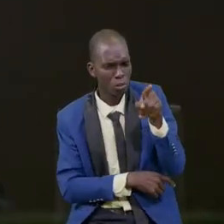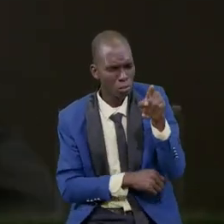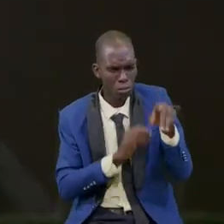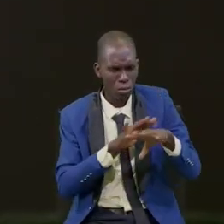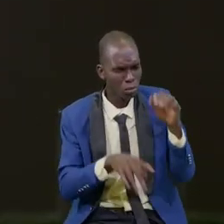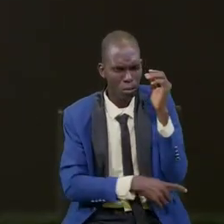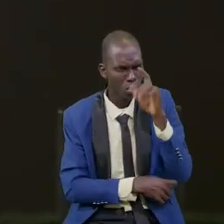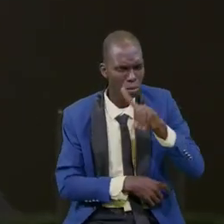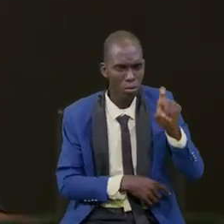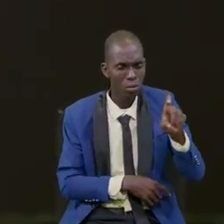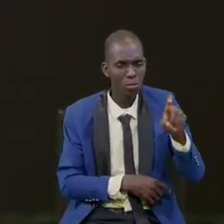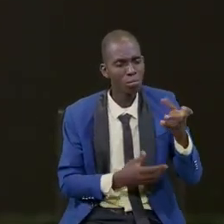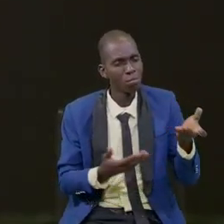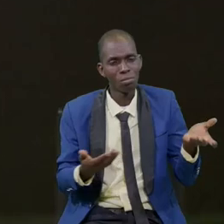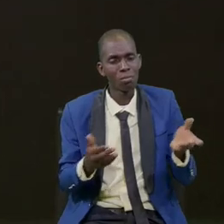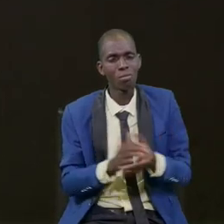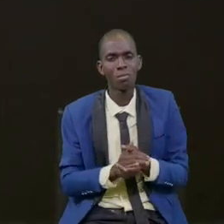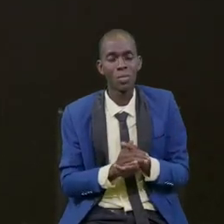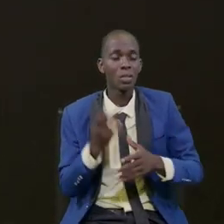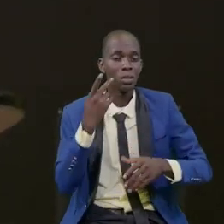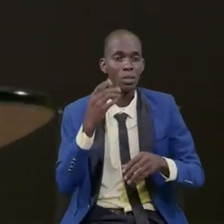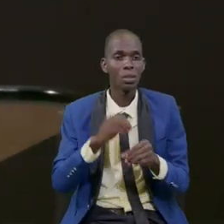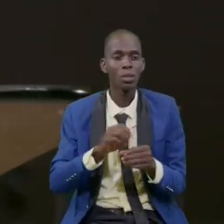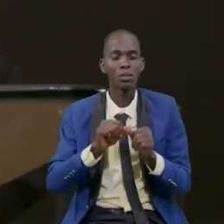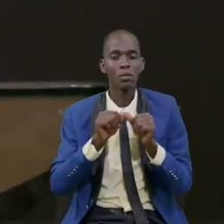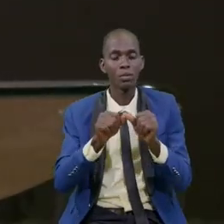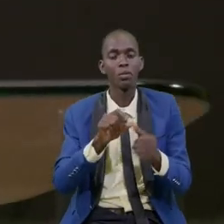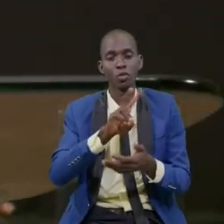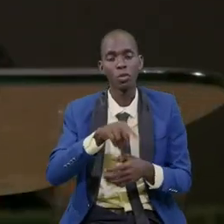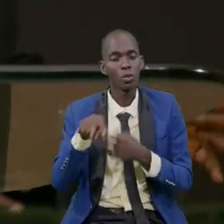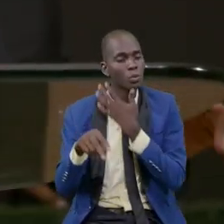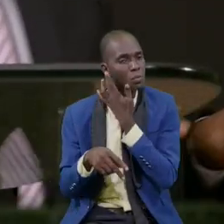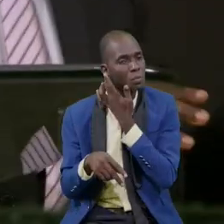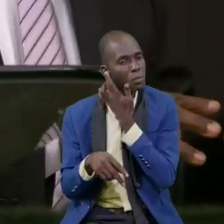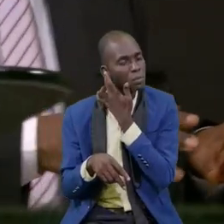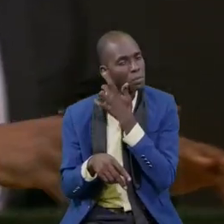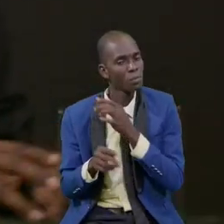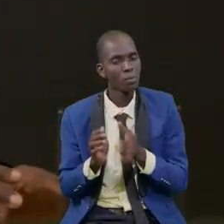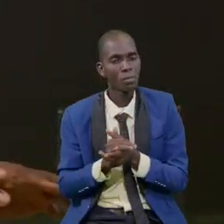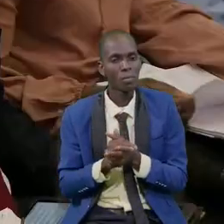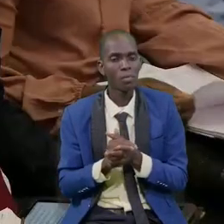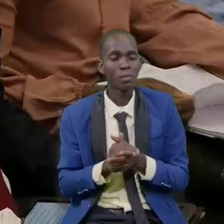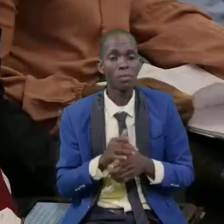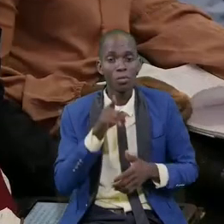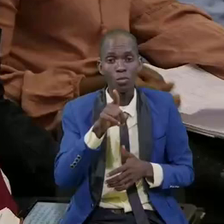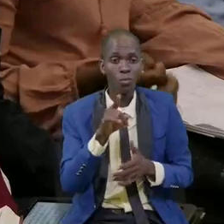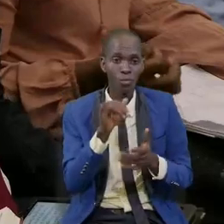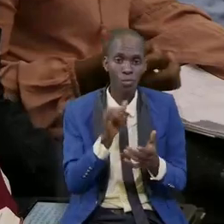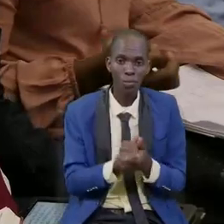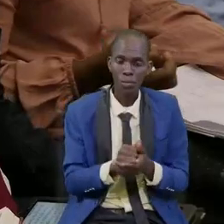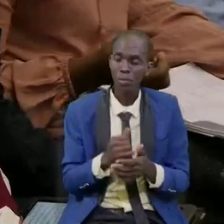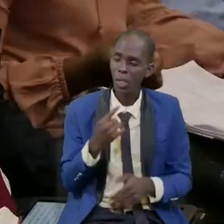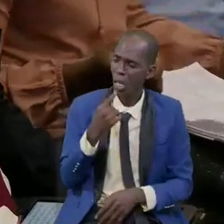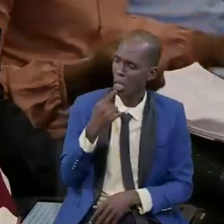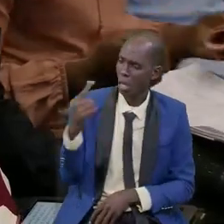toi donc qui enseignes les autres, tu ne t'enseignes pas toi-même. Toi qui prêches de ne pas dérober, tu dérobes. 22. Toi